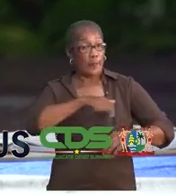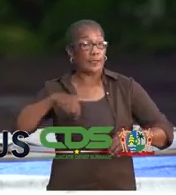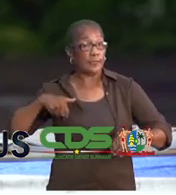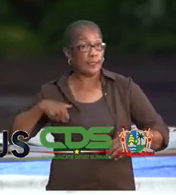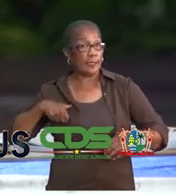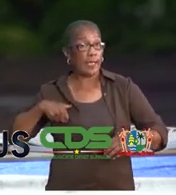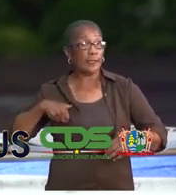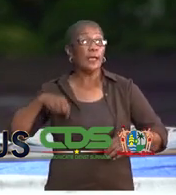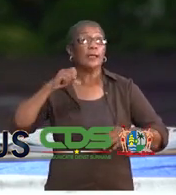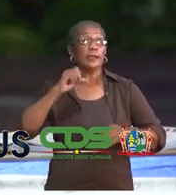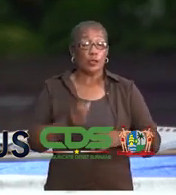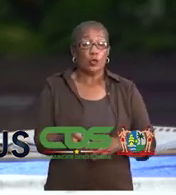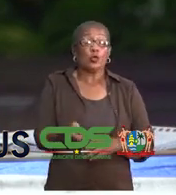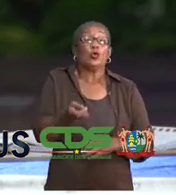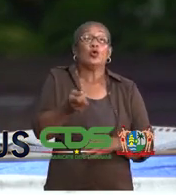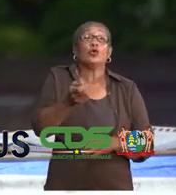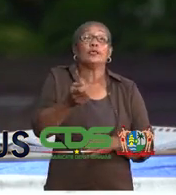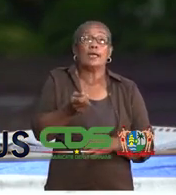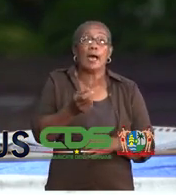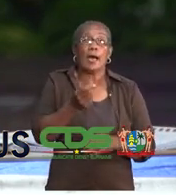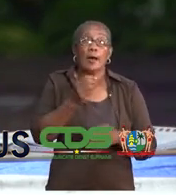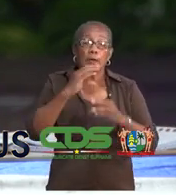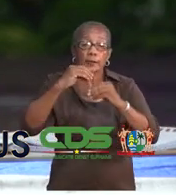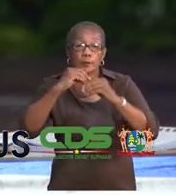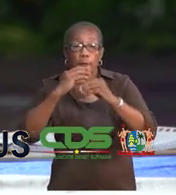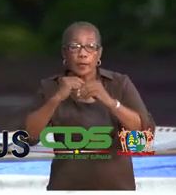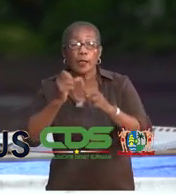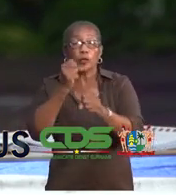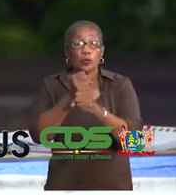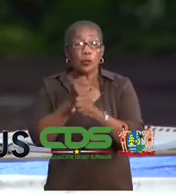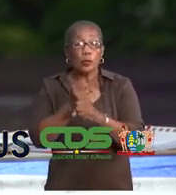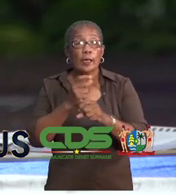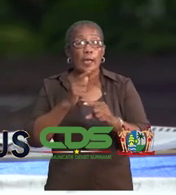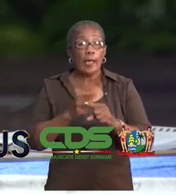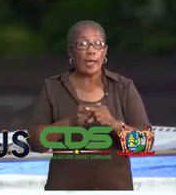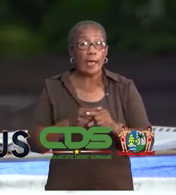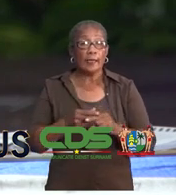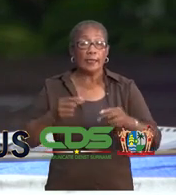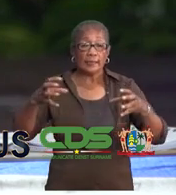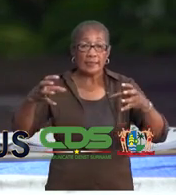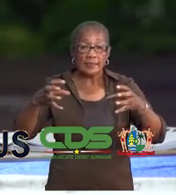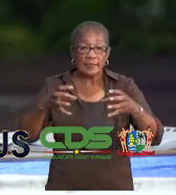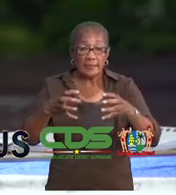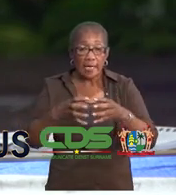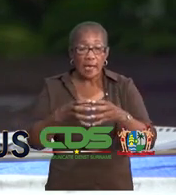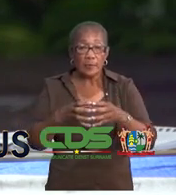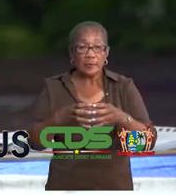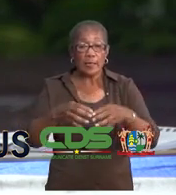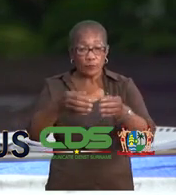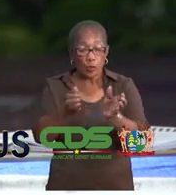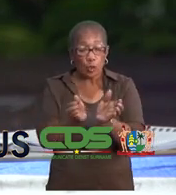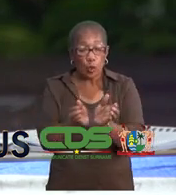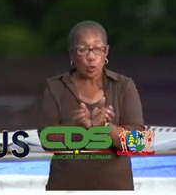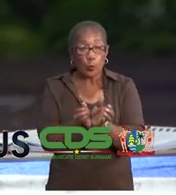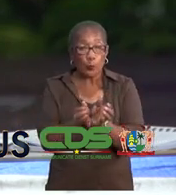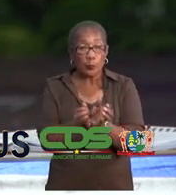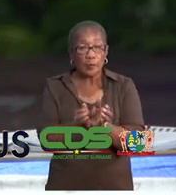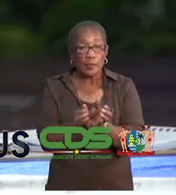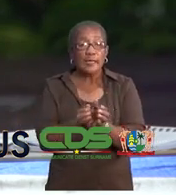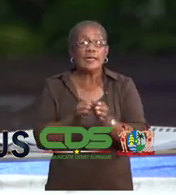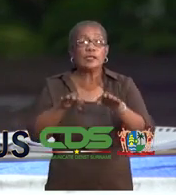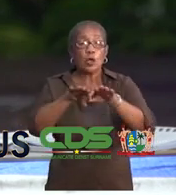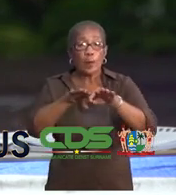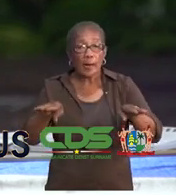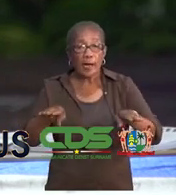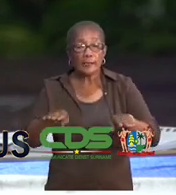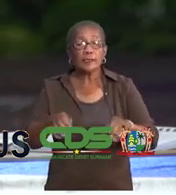de substantiële gesprekken zullen voeren. En ik moet zeggen, de samenstelling van de delegatie is op basis van